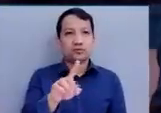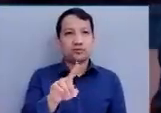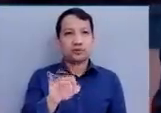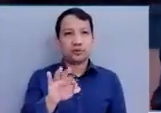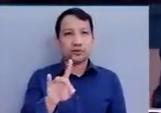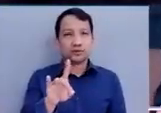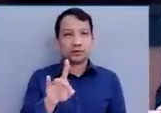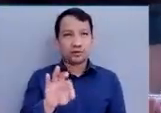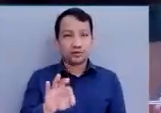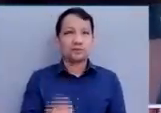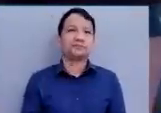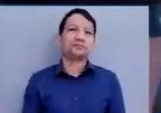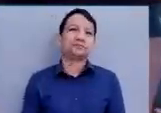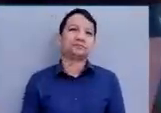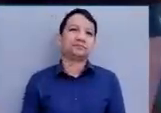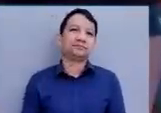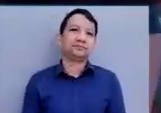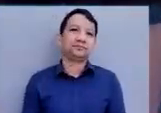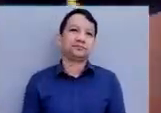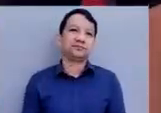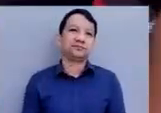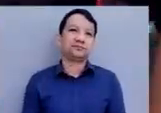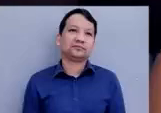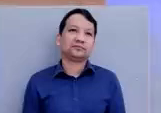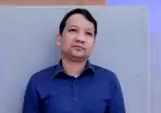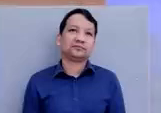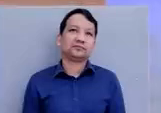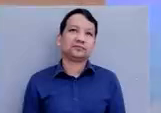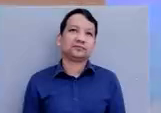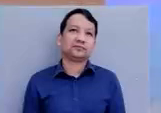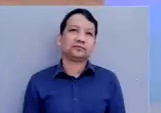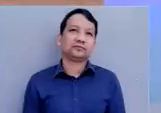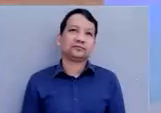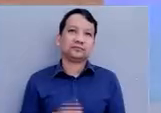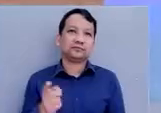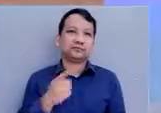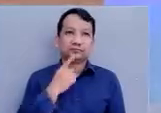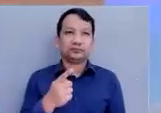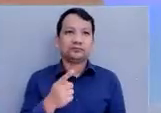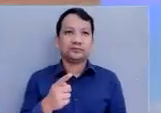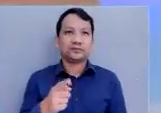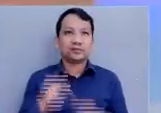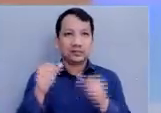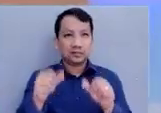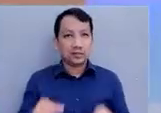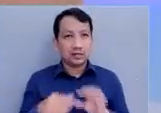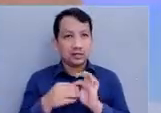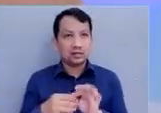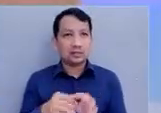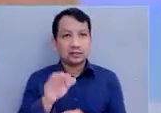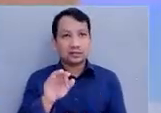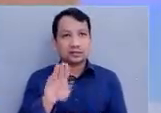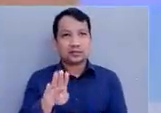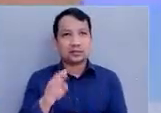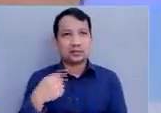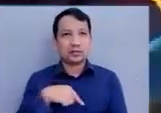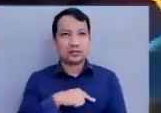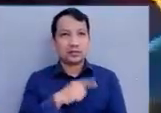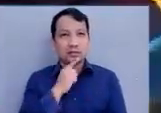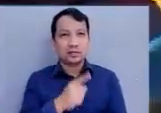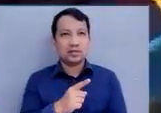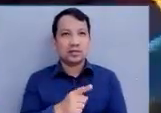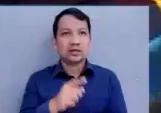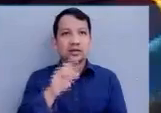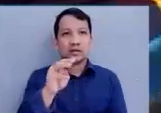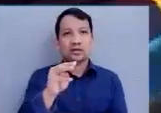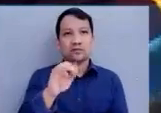4189 Okay saka sa Facebook siguro social media pages ni Yes meron po kaming ano ah makita niyo po yung facebook page namin Mary